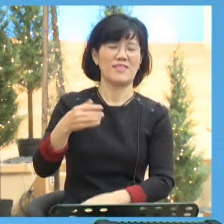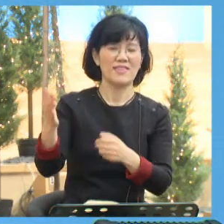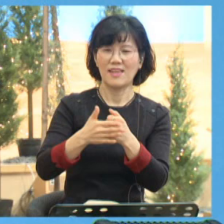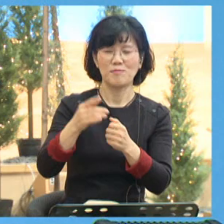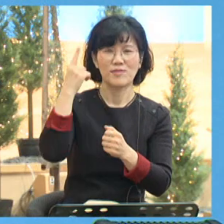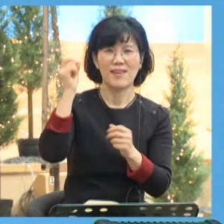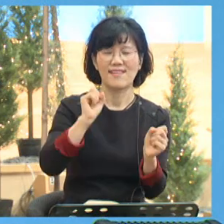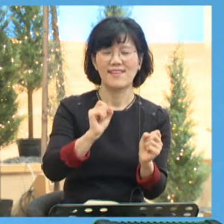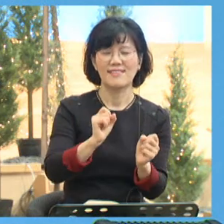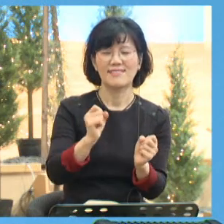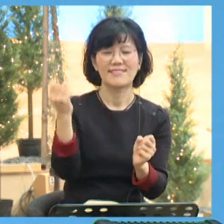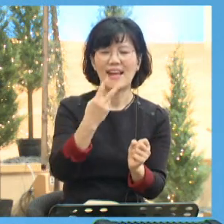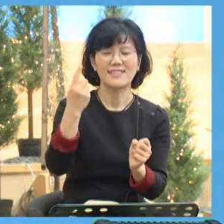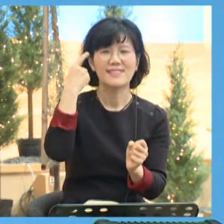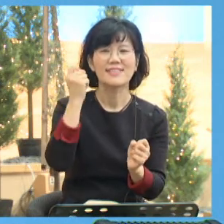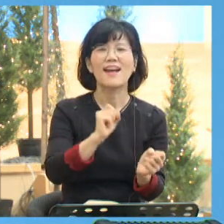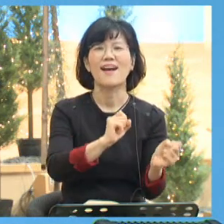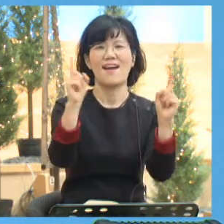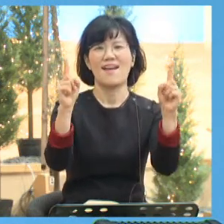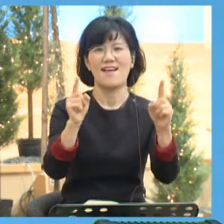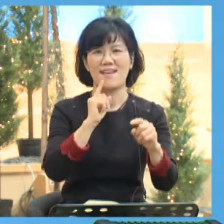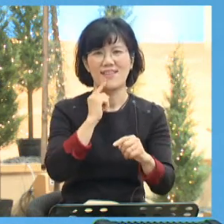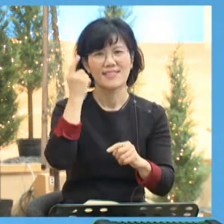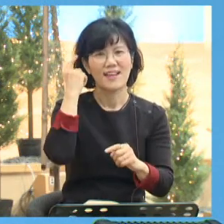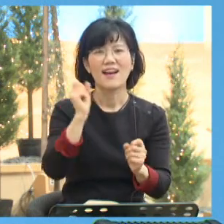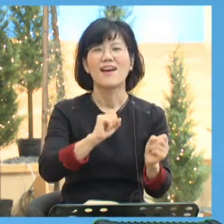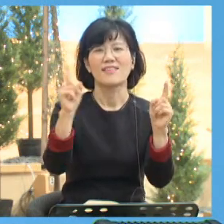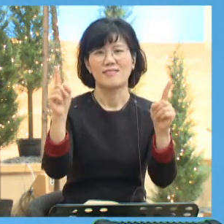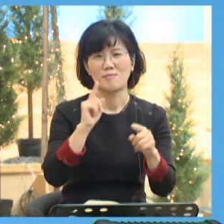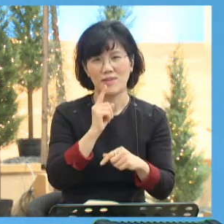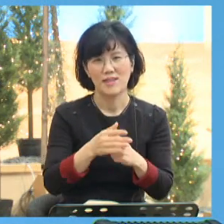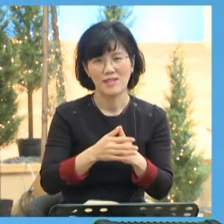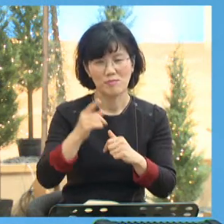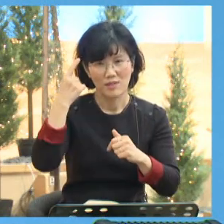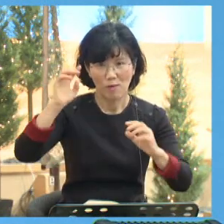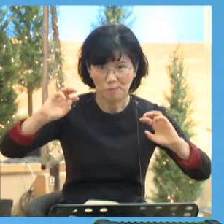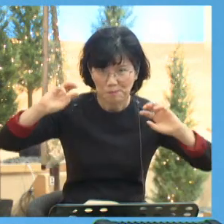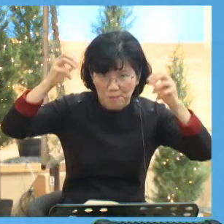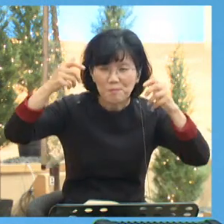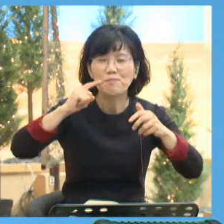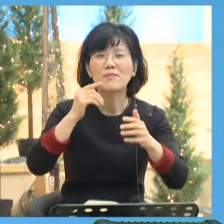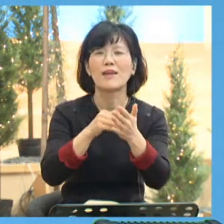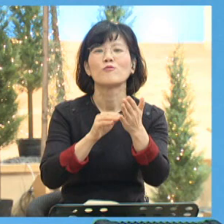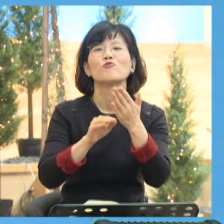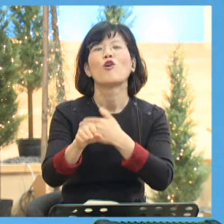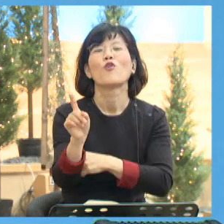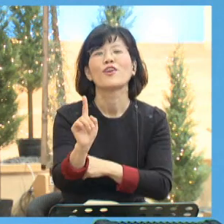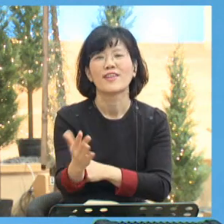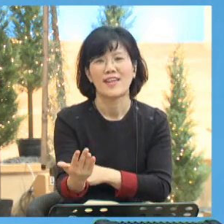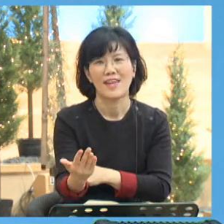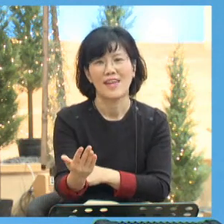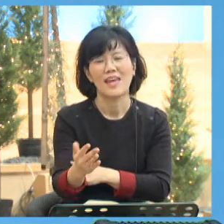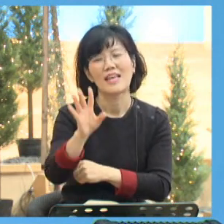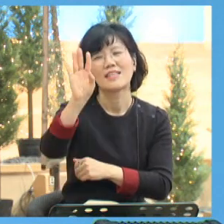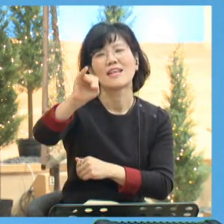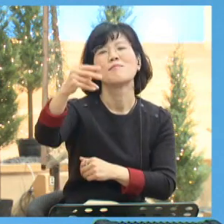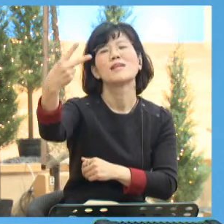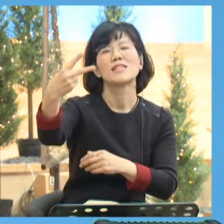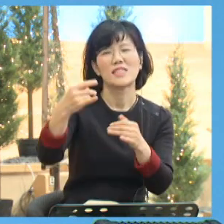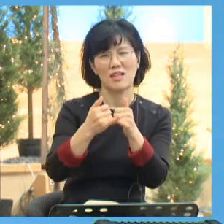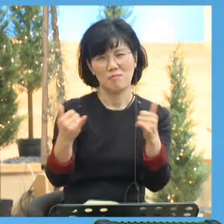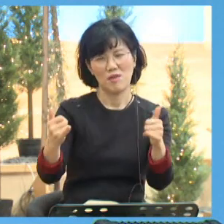라는 거죠 그게 완전 꼭지가 돌아 버려요 그래서 어떻게 해요 4만 2천명